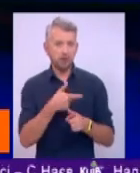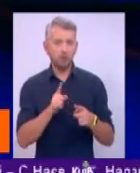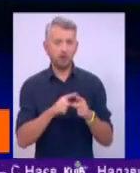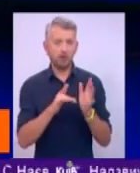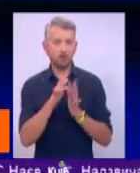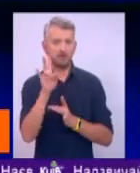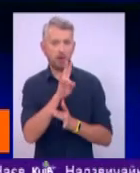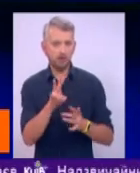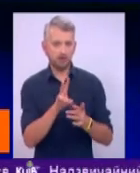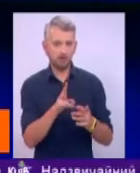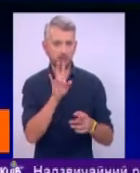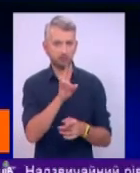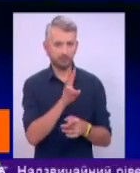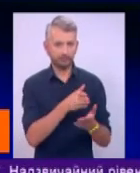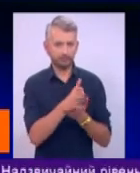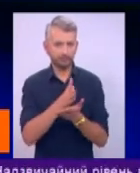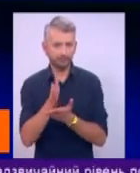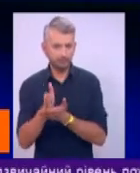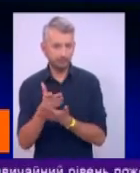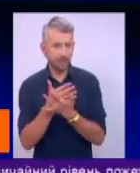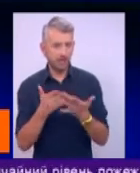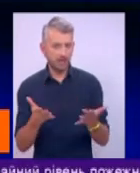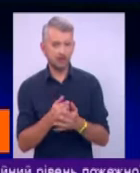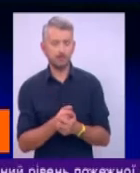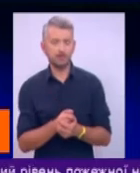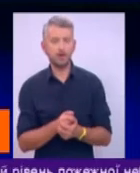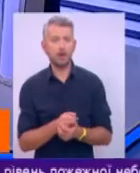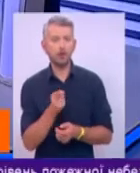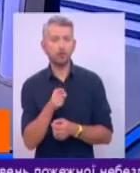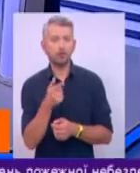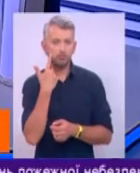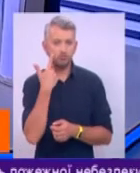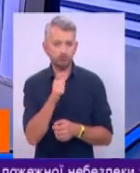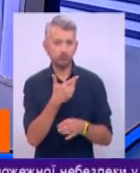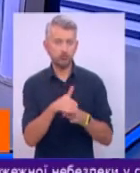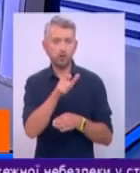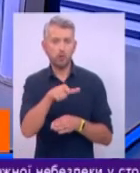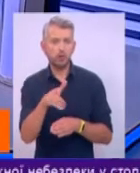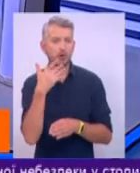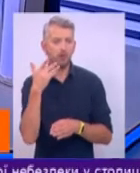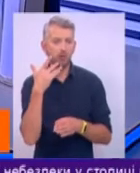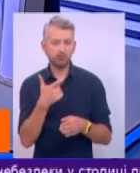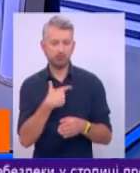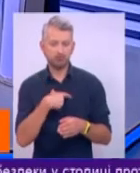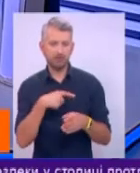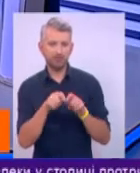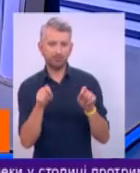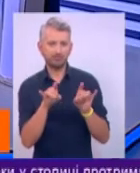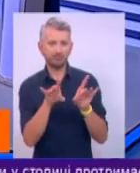християнських конфесій різних. І тому значній частині людей легше відкритися